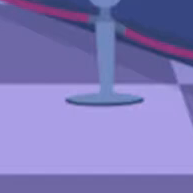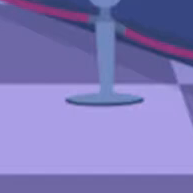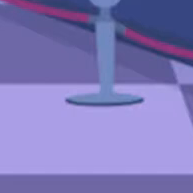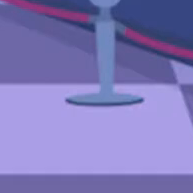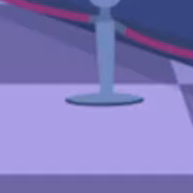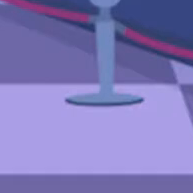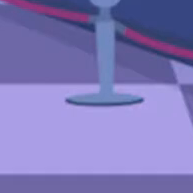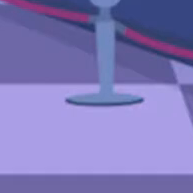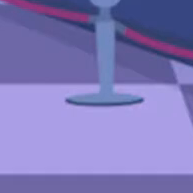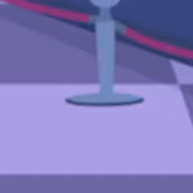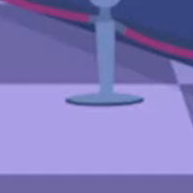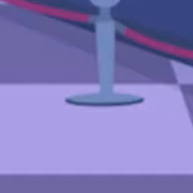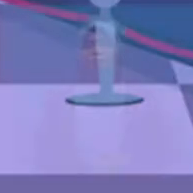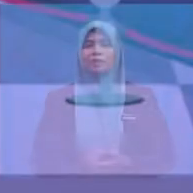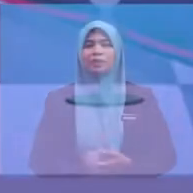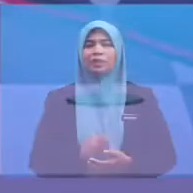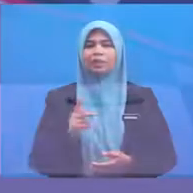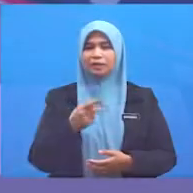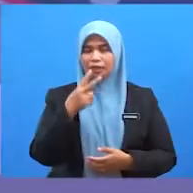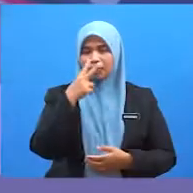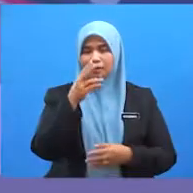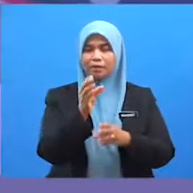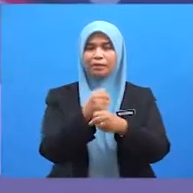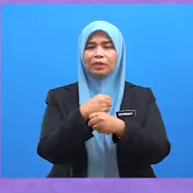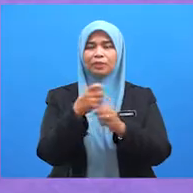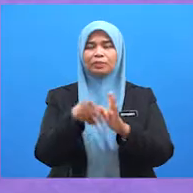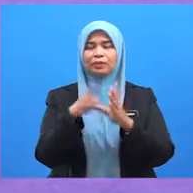Seterusnya, mari kita fokus bentuk pendidikan di Aceh.